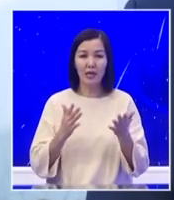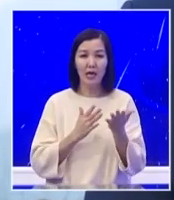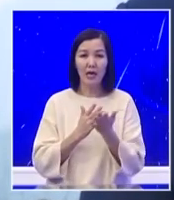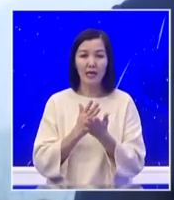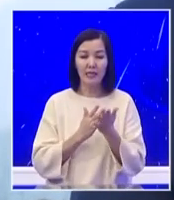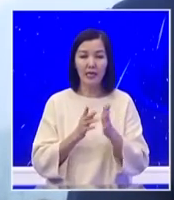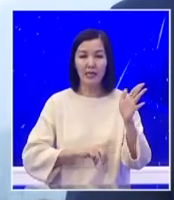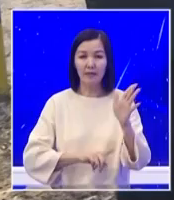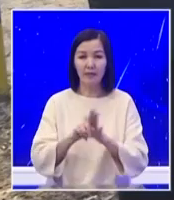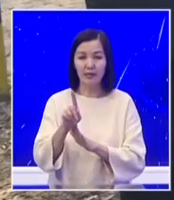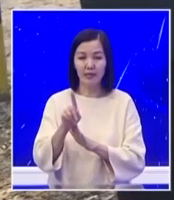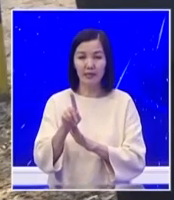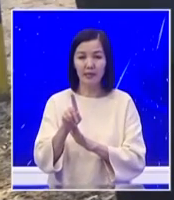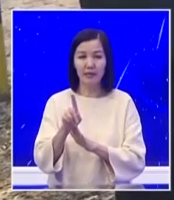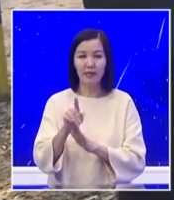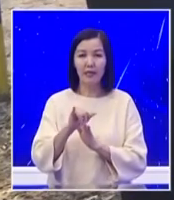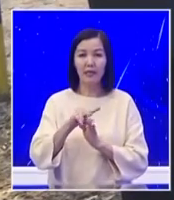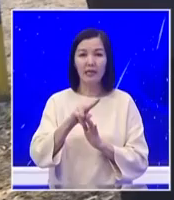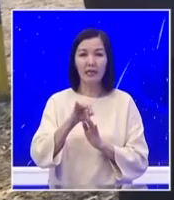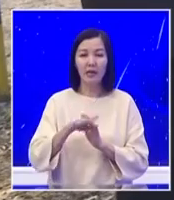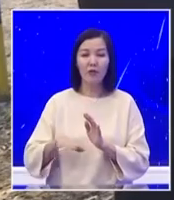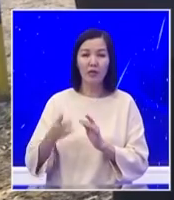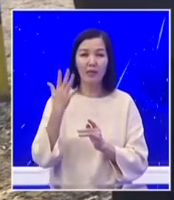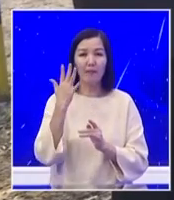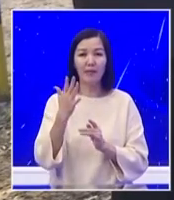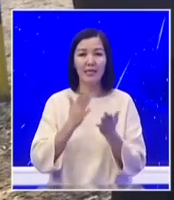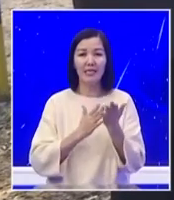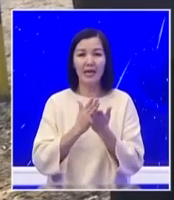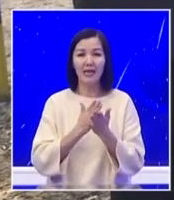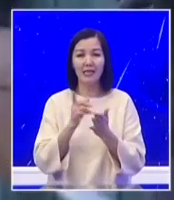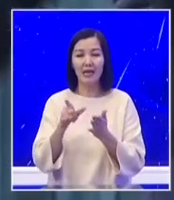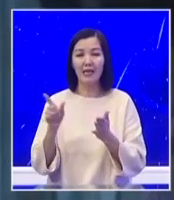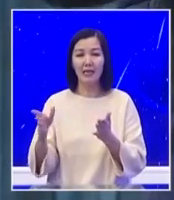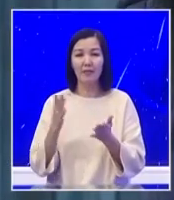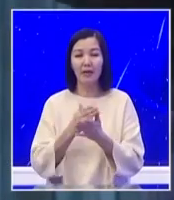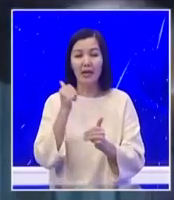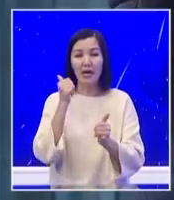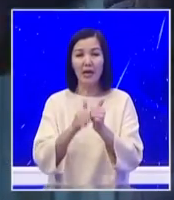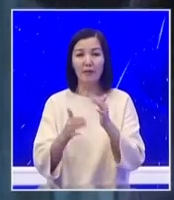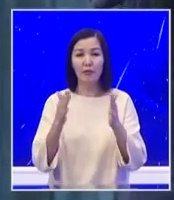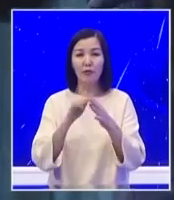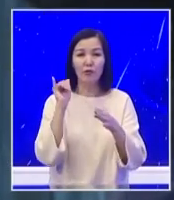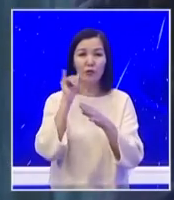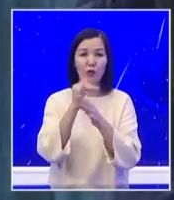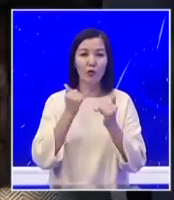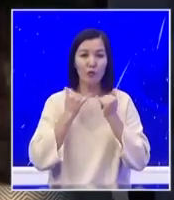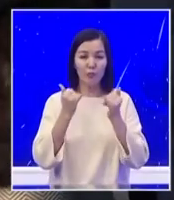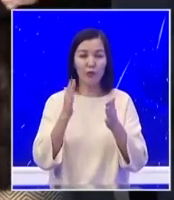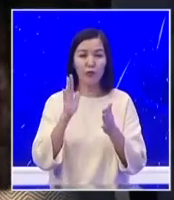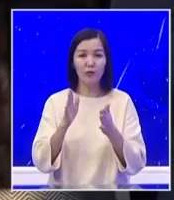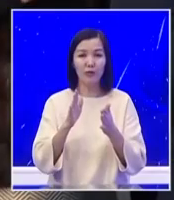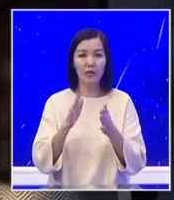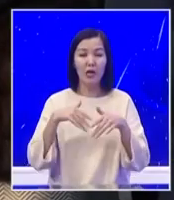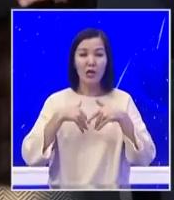ардагерлерімізден бастағанды жөн көрдік. Әлі ауданында көзі тірі 5 соғыс ардагері бар. Жергілікті билік олардың әрбіріне осындай құрмет көрсетпекші. Жеке